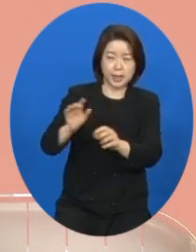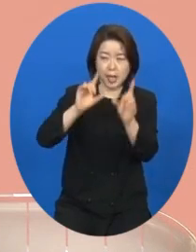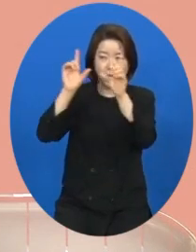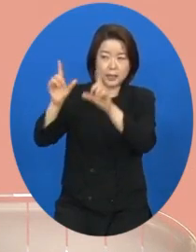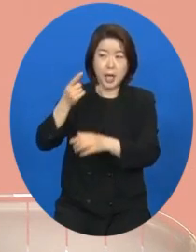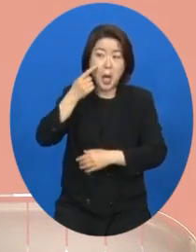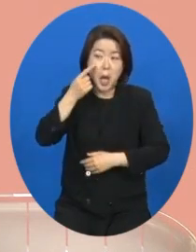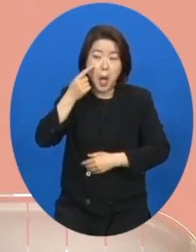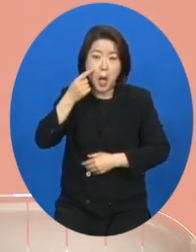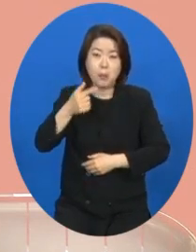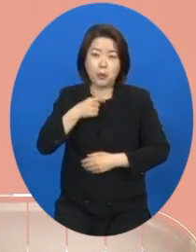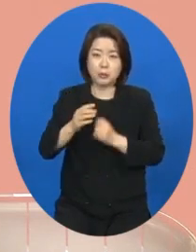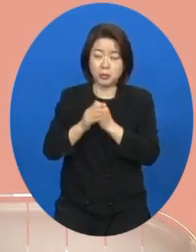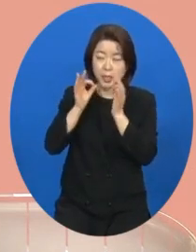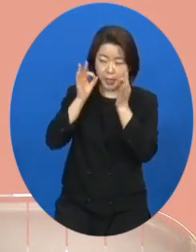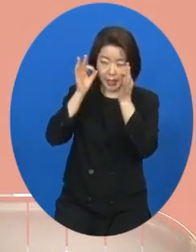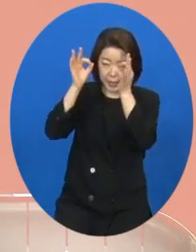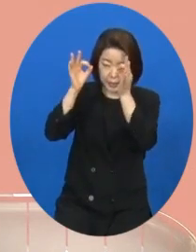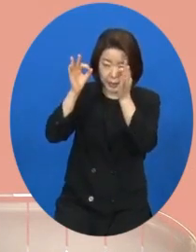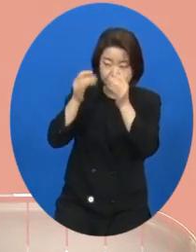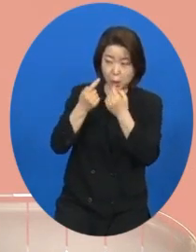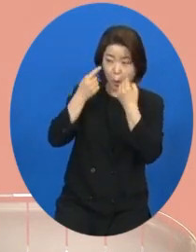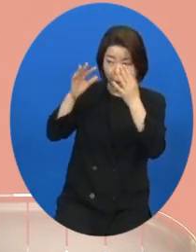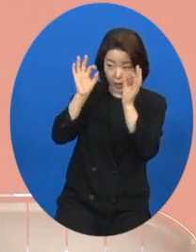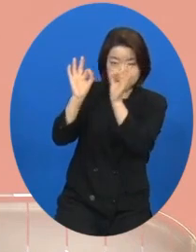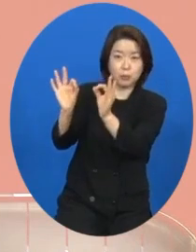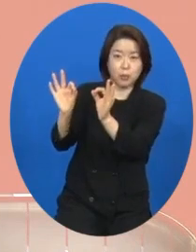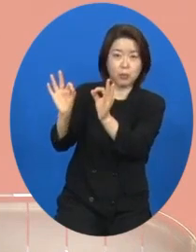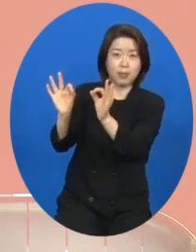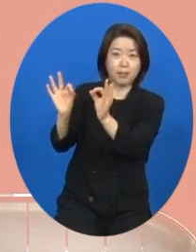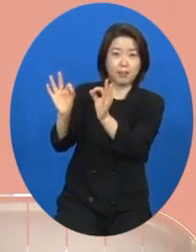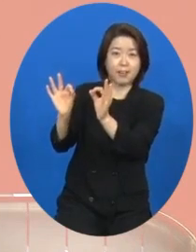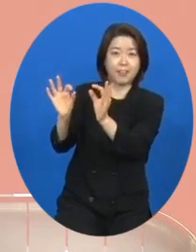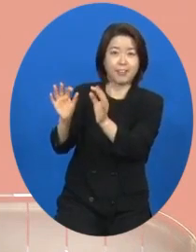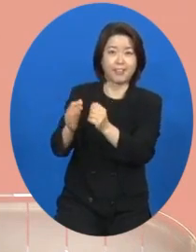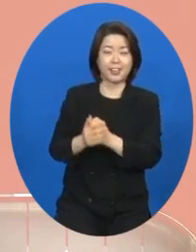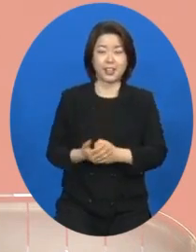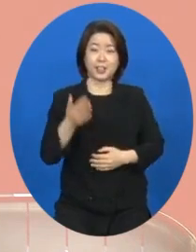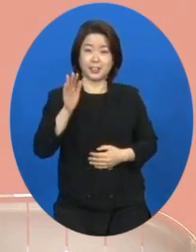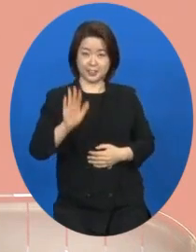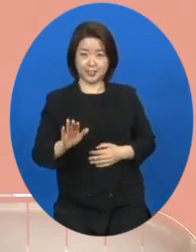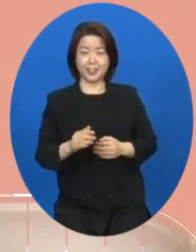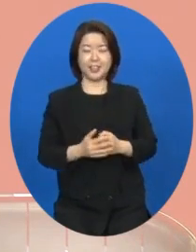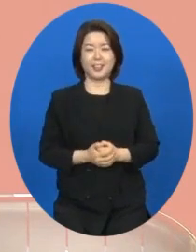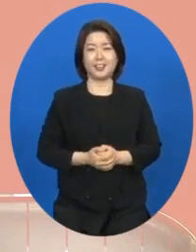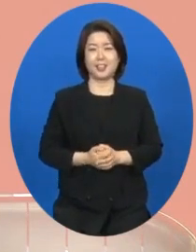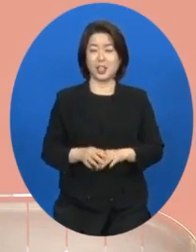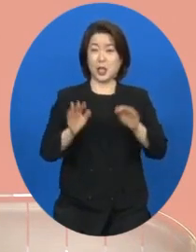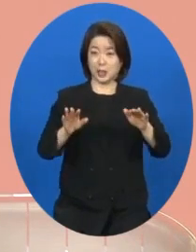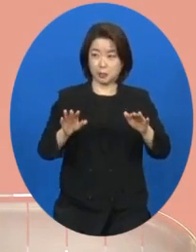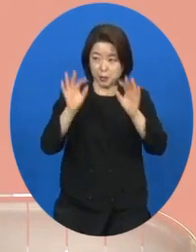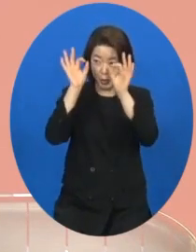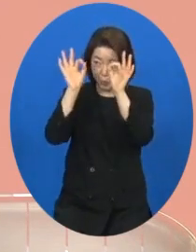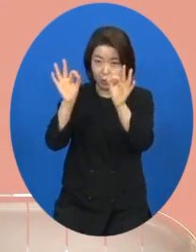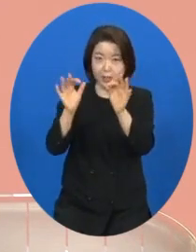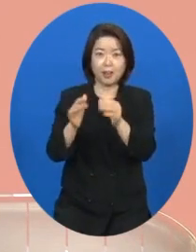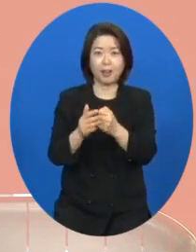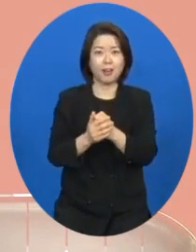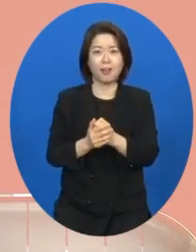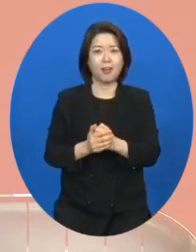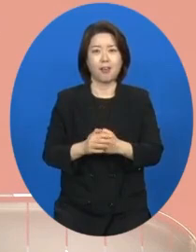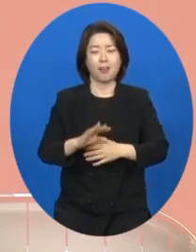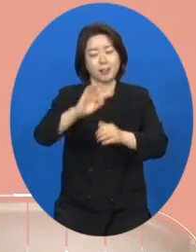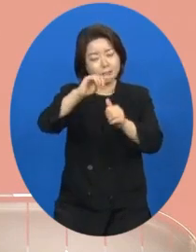살아보려고 애쓰시는 것이 역력했습니다. 근데 이번에는